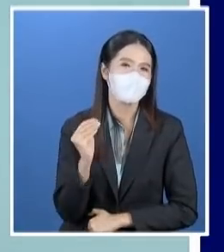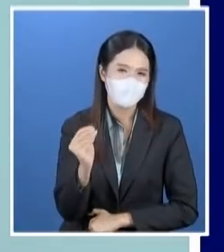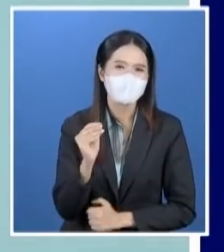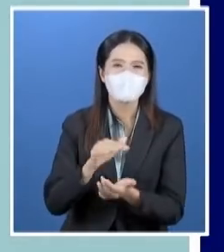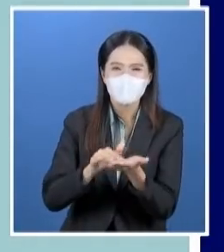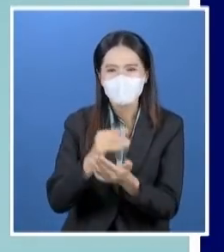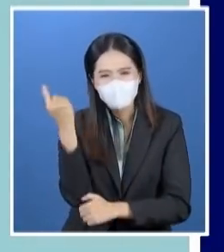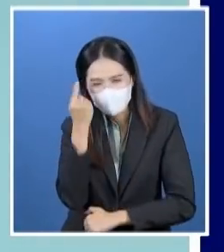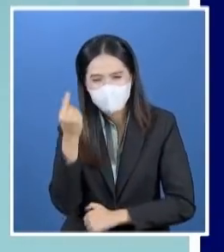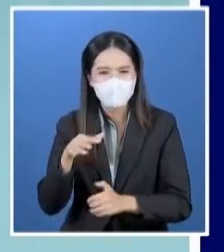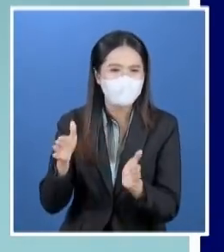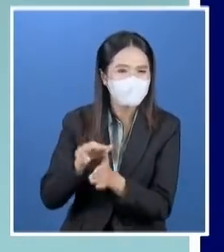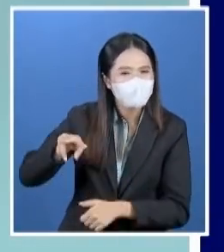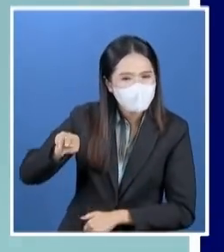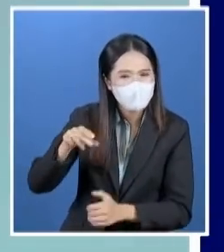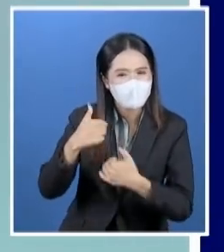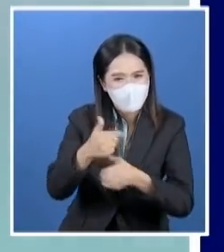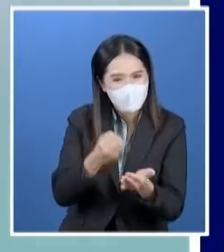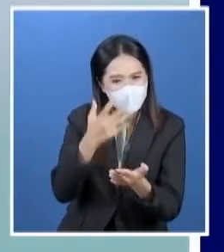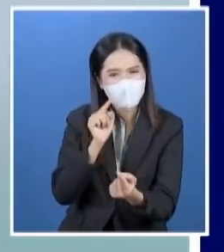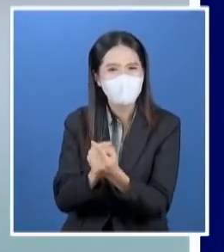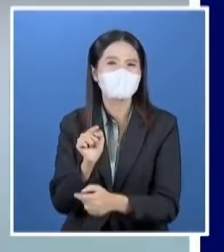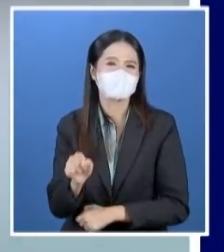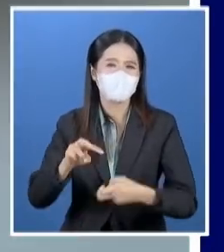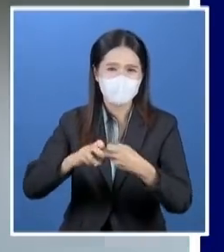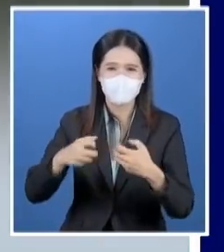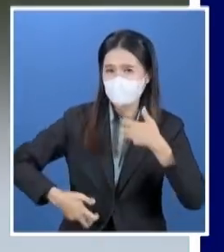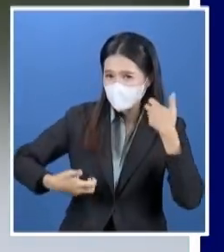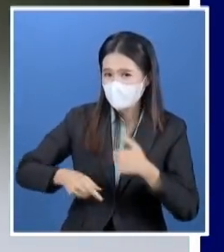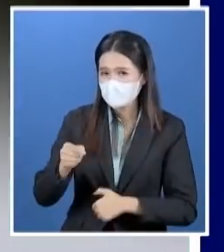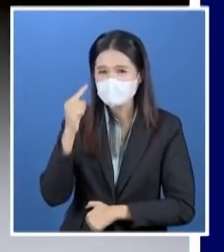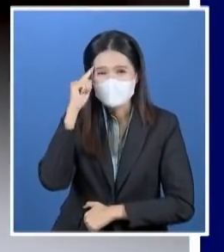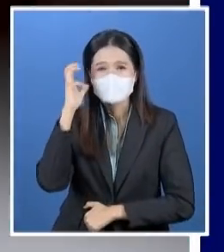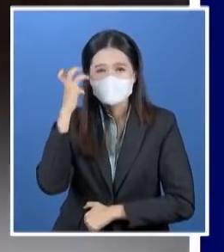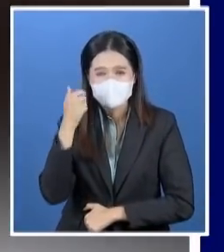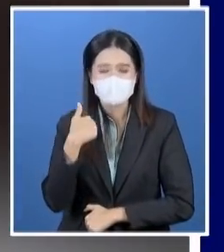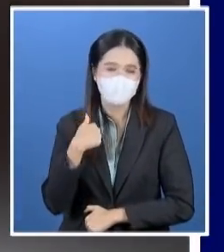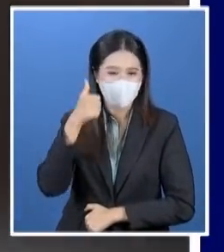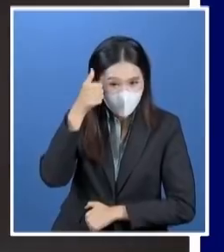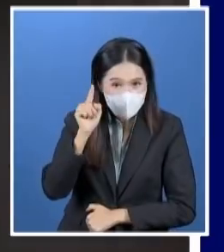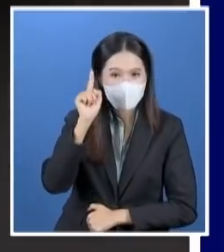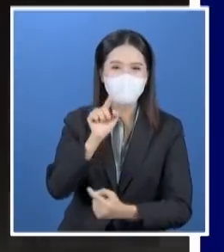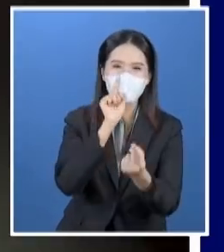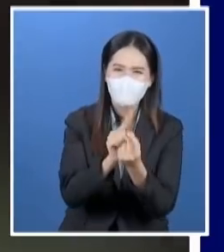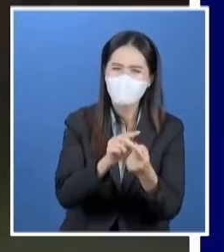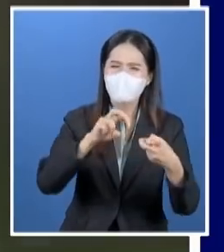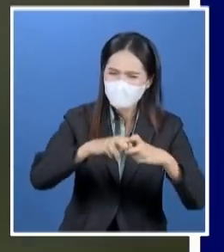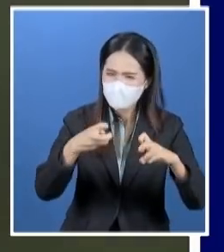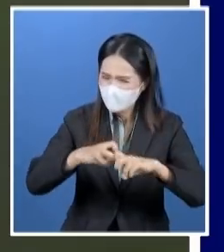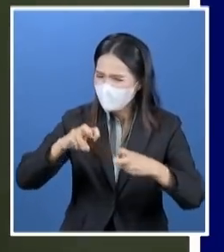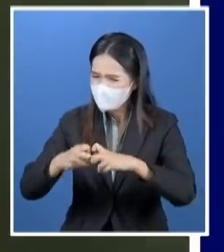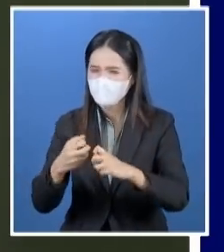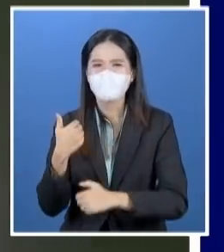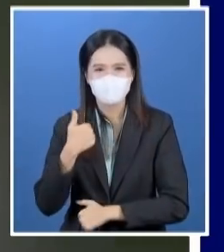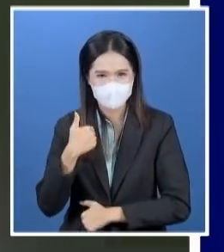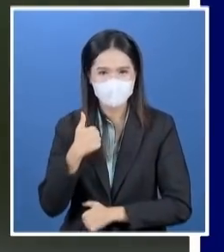ที่ตั้งใจมาเที่ยวกับแฟนได้ห้องพักหรูๆแต่ต้องมาเจอเรื่องแบบนี้ เจอลิงนี่ว่าก็เครียดนะคะคุณผู้ชมวันแรกแล้วมันยังเจอเหตุการณ์ซ้ำๆเ